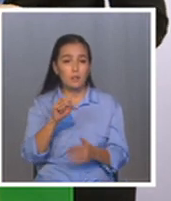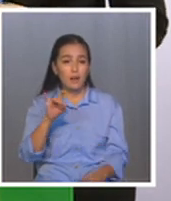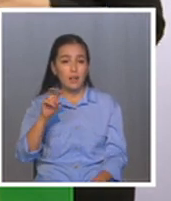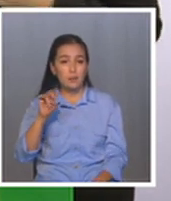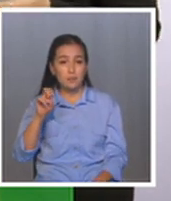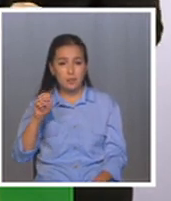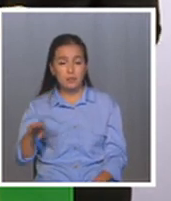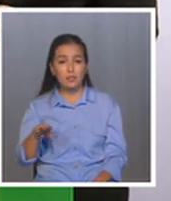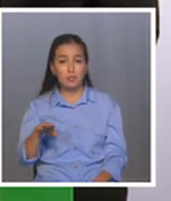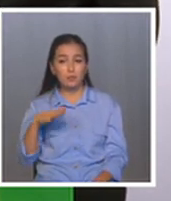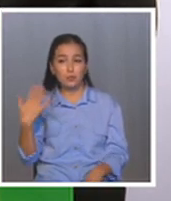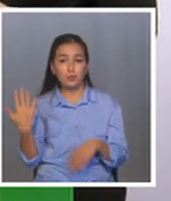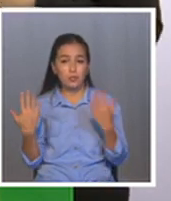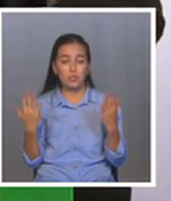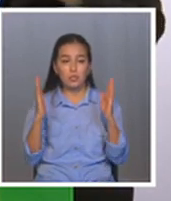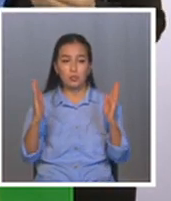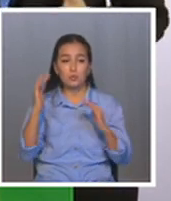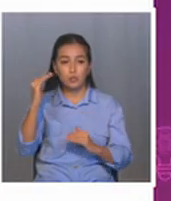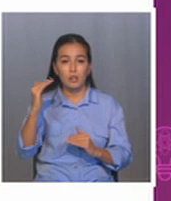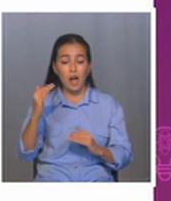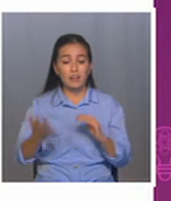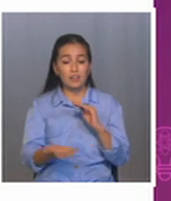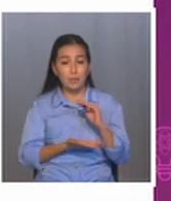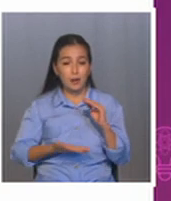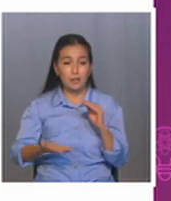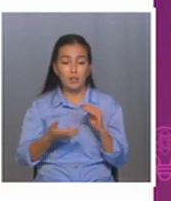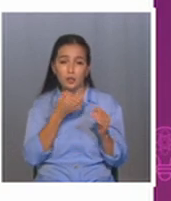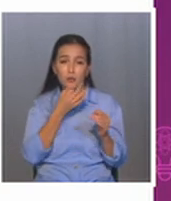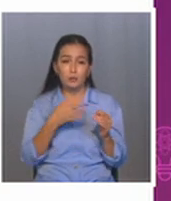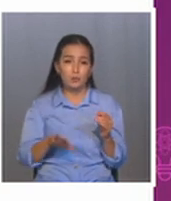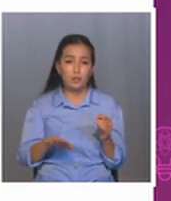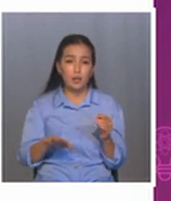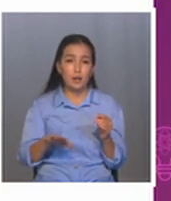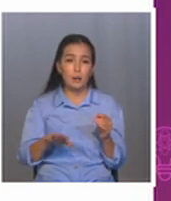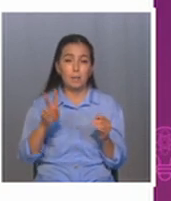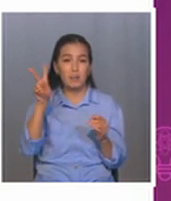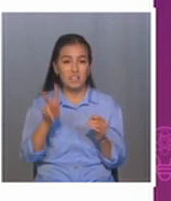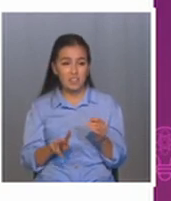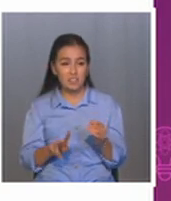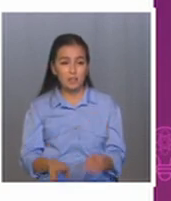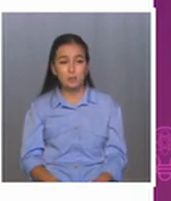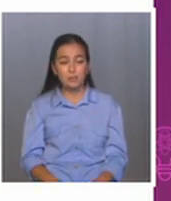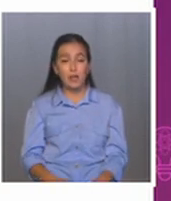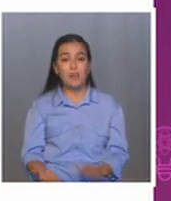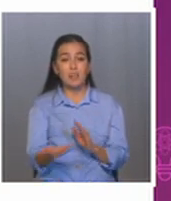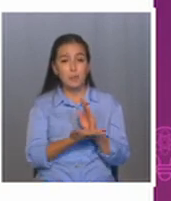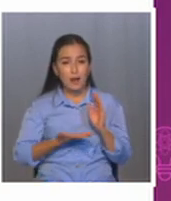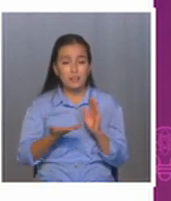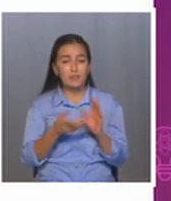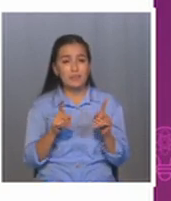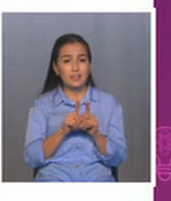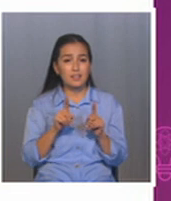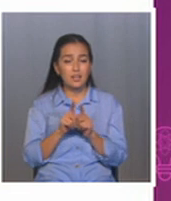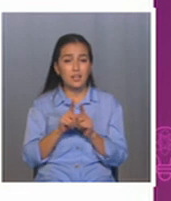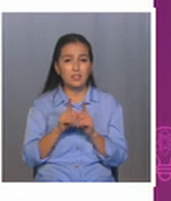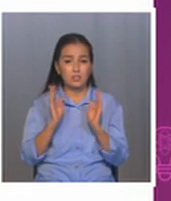жақтары тік төрт бұрыштар, ал табаны кез келген параллелограмм болады. Табаны да тік төрт бұрыш болып